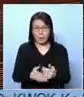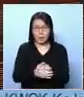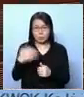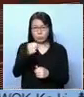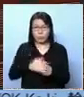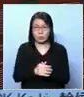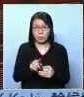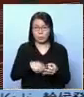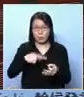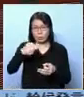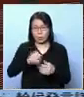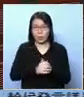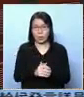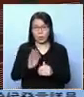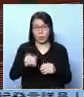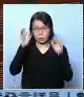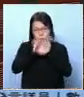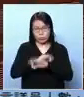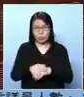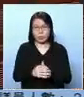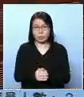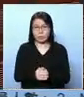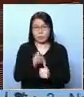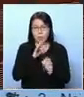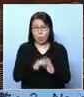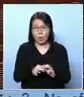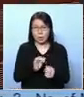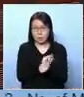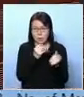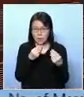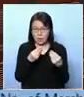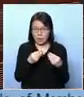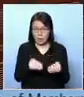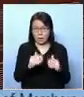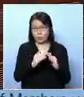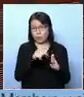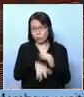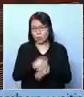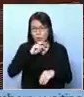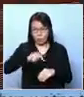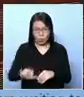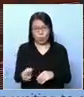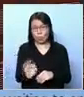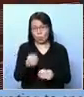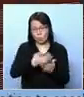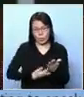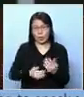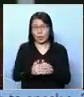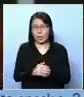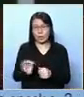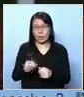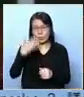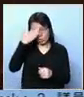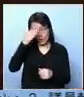席，何君堯議員咧可能搞錯咗啊！呢個關於懲教處嗰部分咧係冇修正案嘅總目嚟嘅。 我